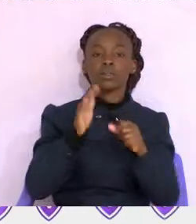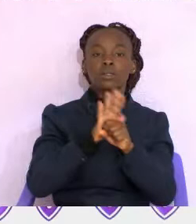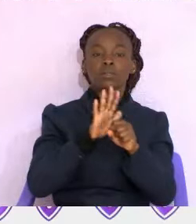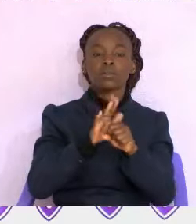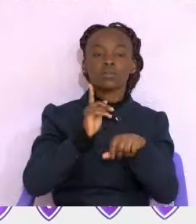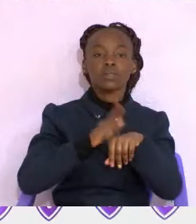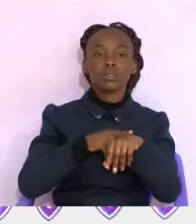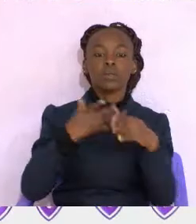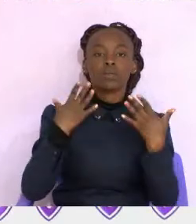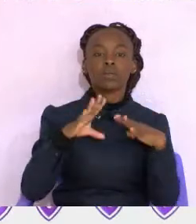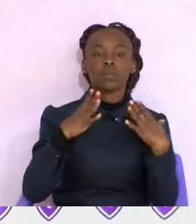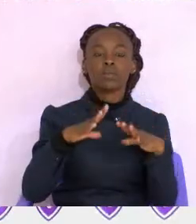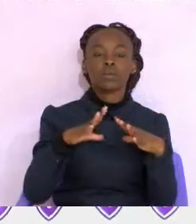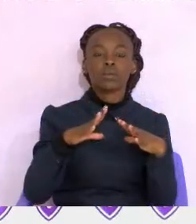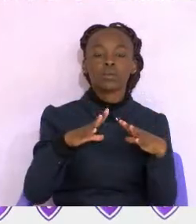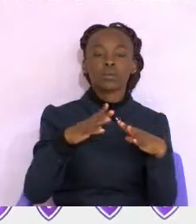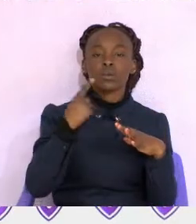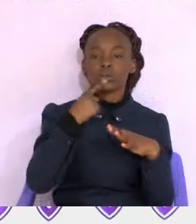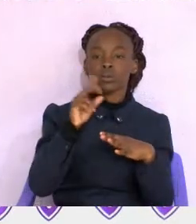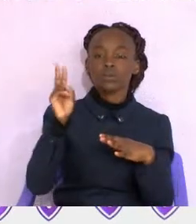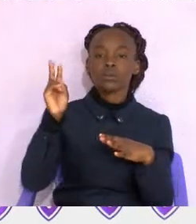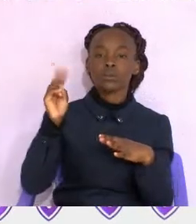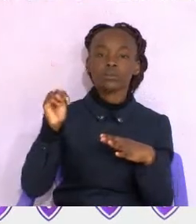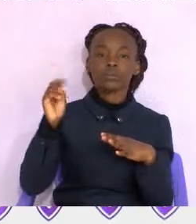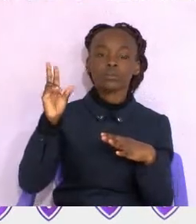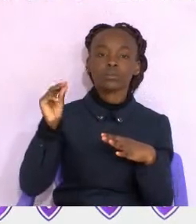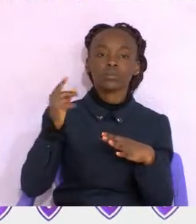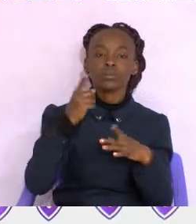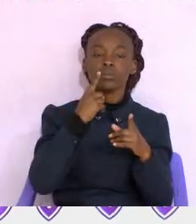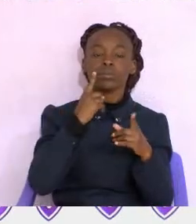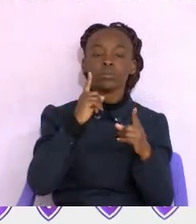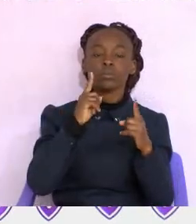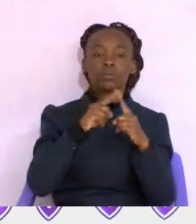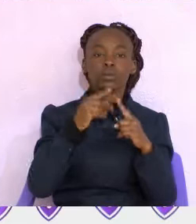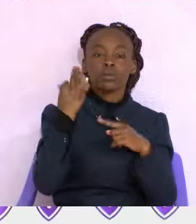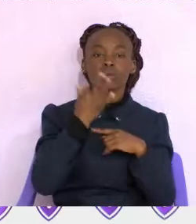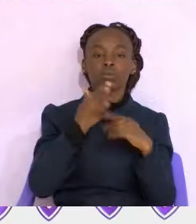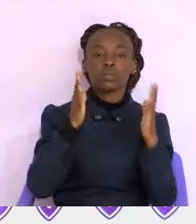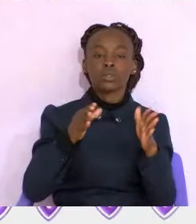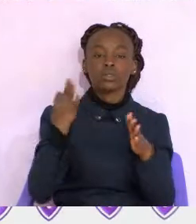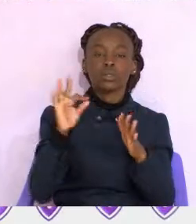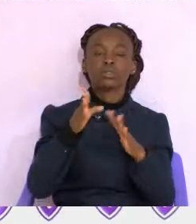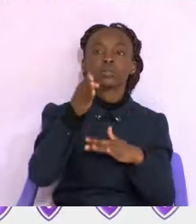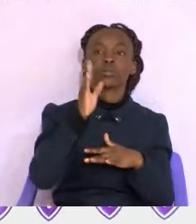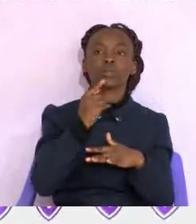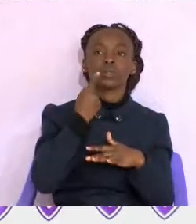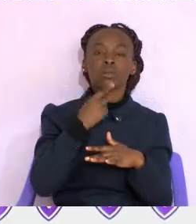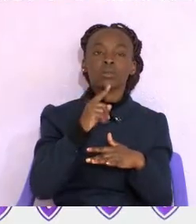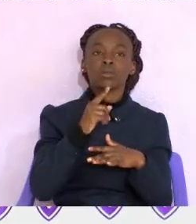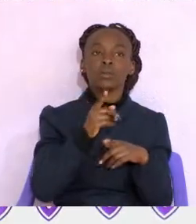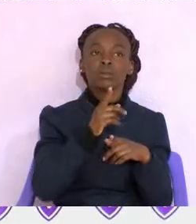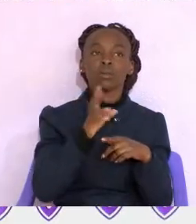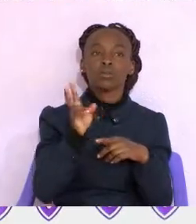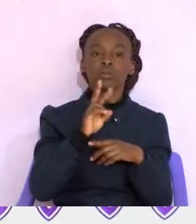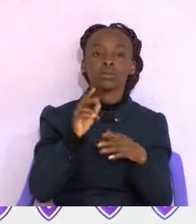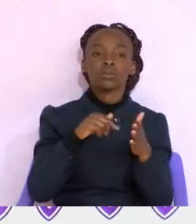alikuwa ni Paulo, na alikuwa ameanza kuwaonya na akawaambia, angalieni safari hii wapendwa, kutakuwa na hatari,